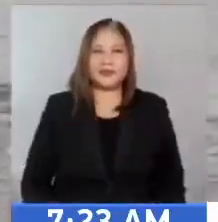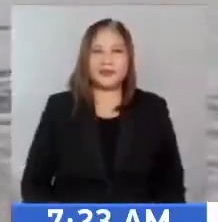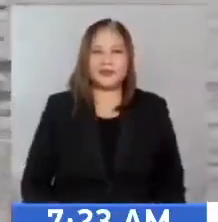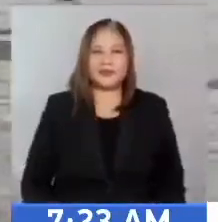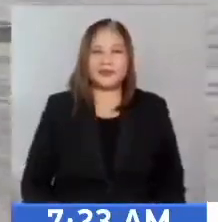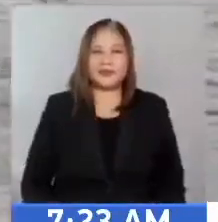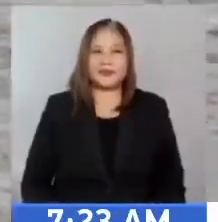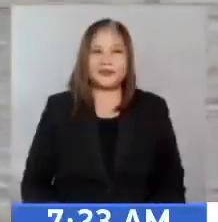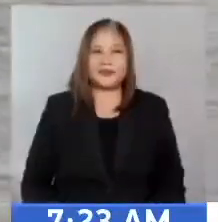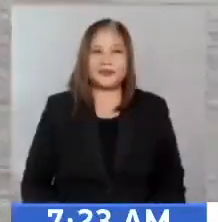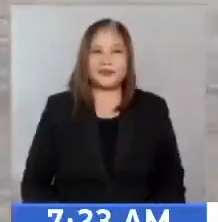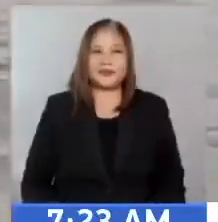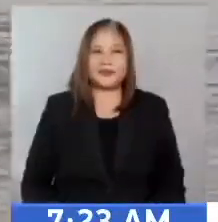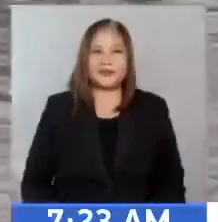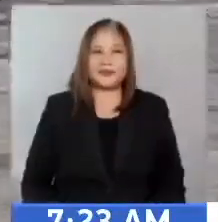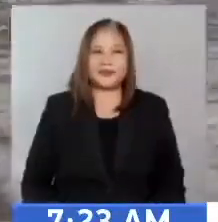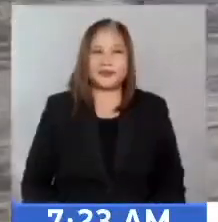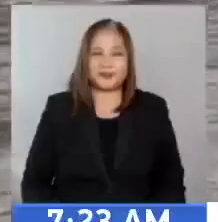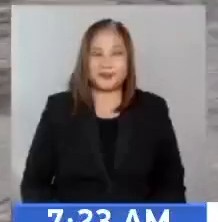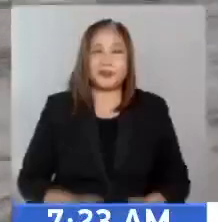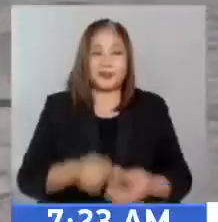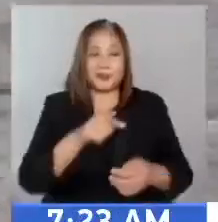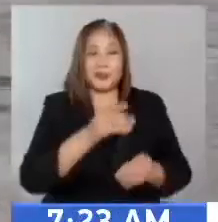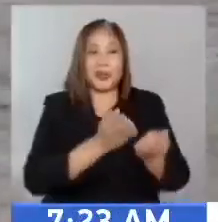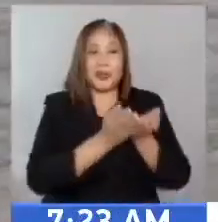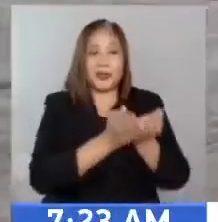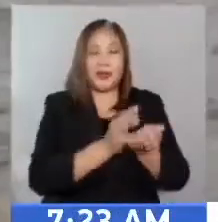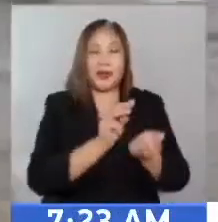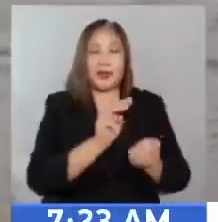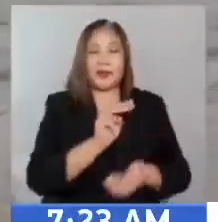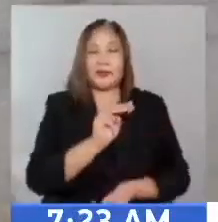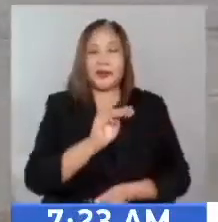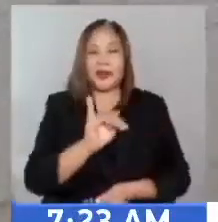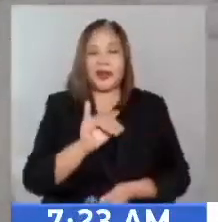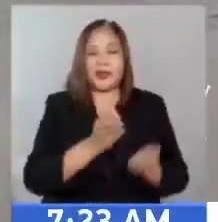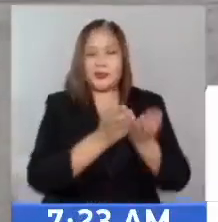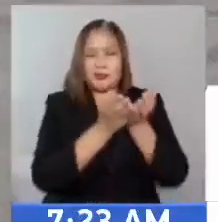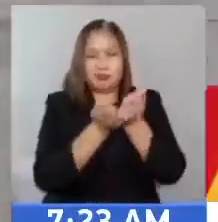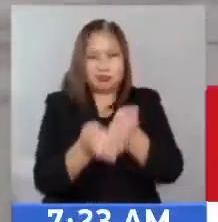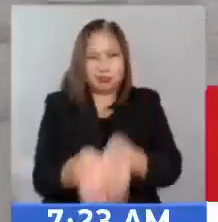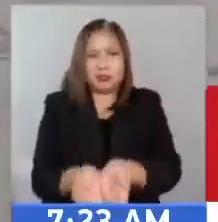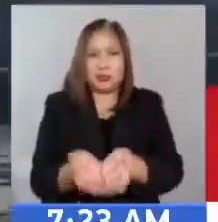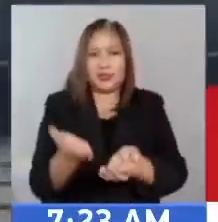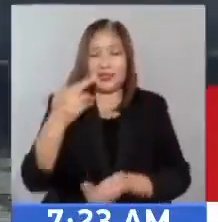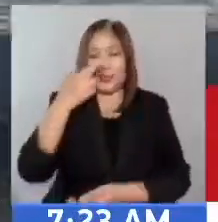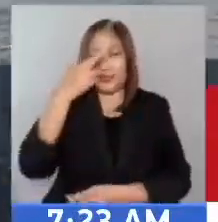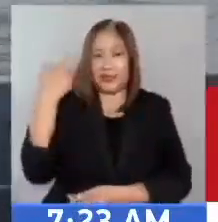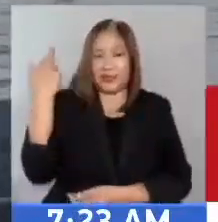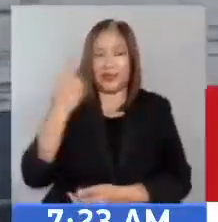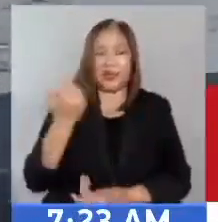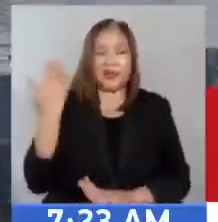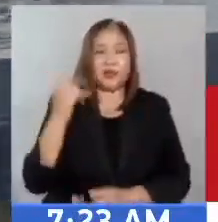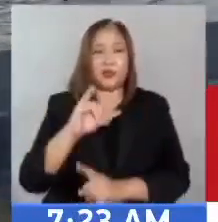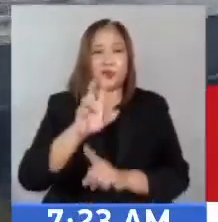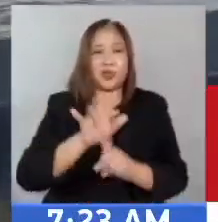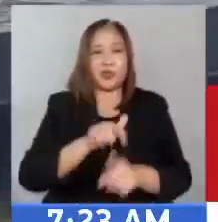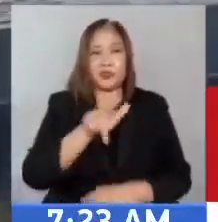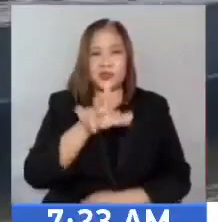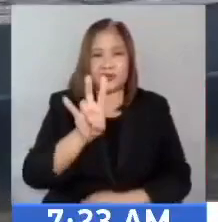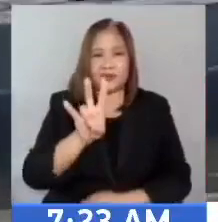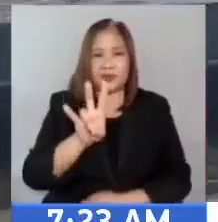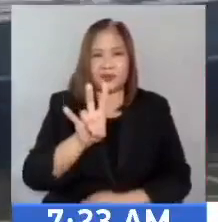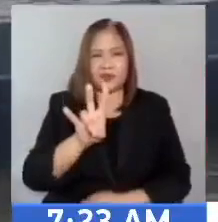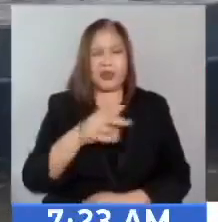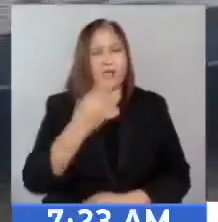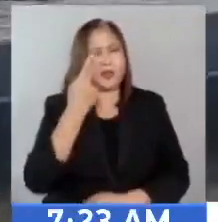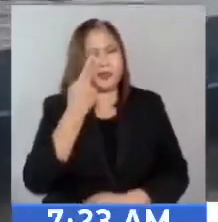Nang tumawag ang MBI Express sa Laguna, Dibay na sakop ng binangonan Rizal nitong July 27. Kabilang sa napuna ang 70